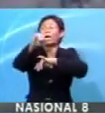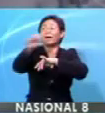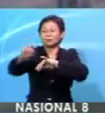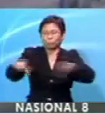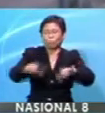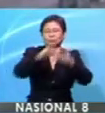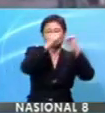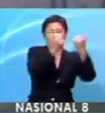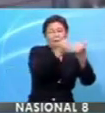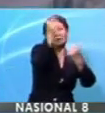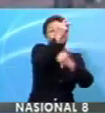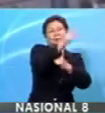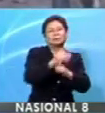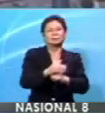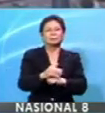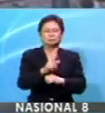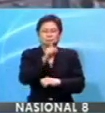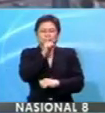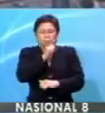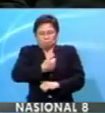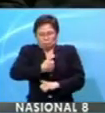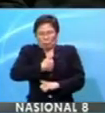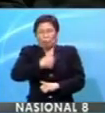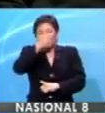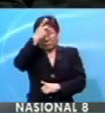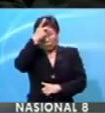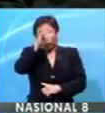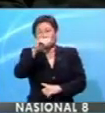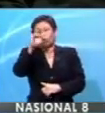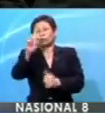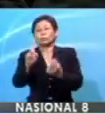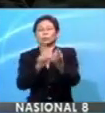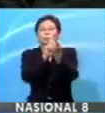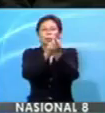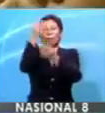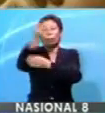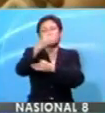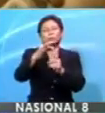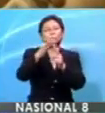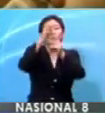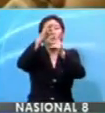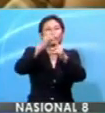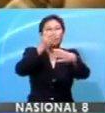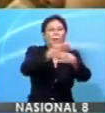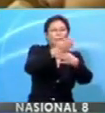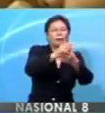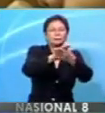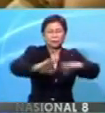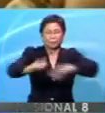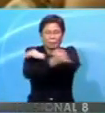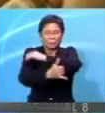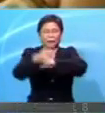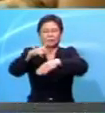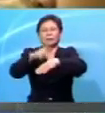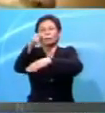beberapa agensi kerajaan secara bersendirian Datuk Ayub ditemui selepas memberi taklimat eksklusif ancaman keselamatan negara di